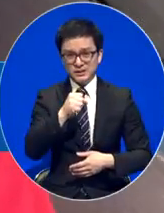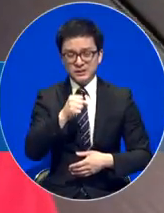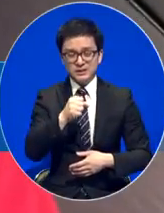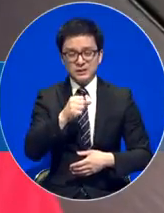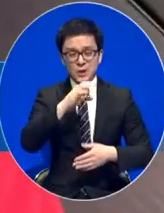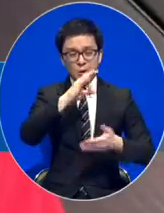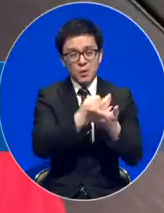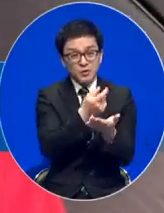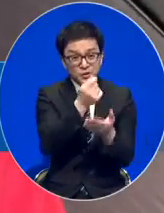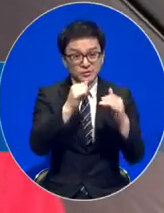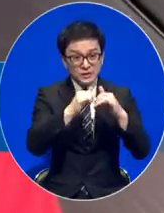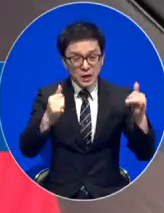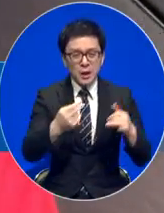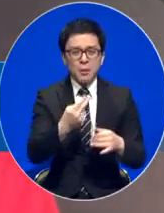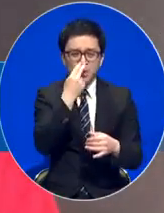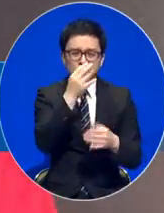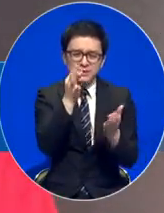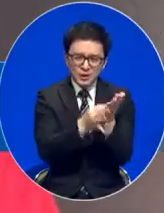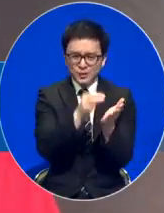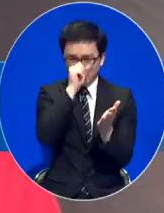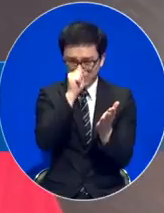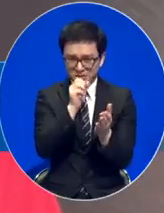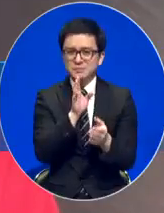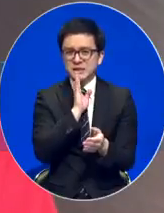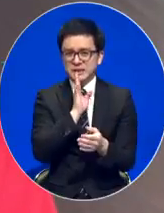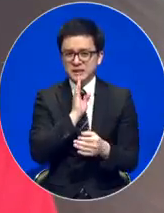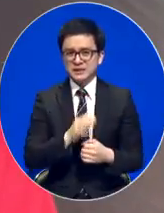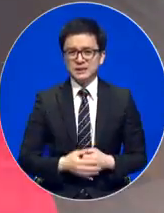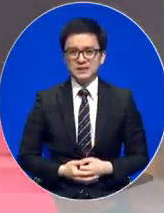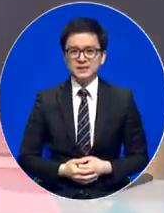또 적게 내는 게 저는 맞다고 생각합니다.